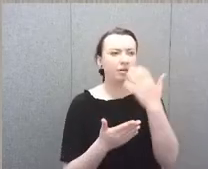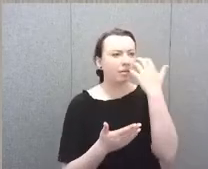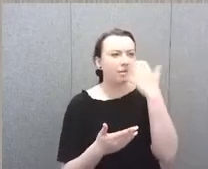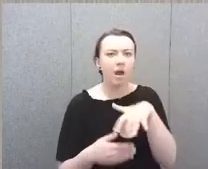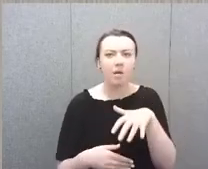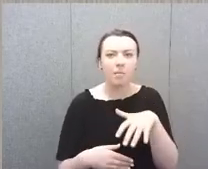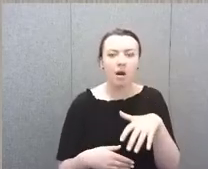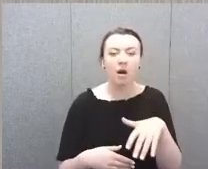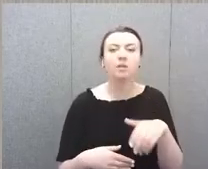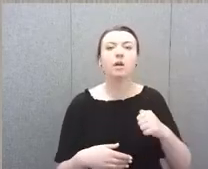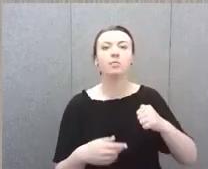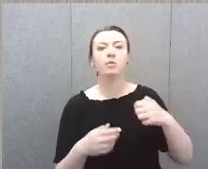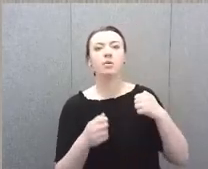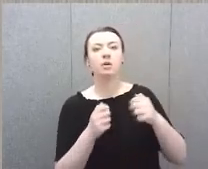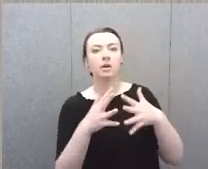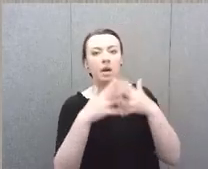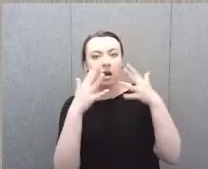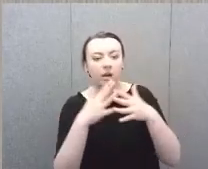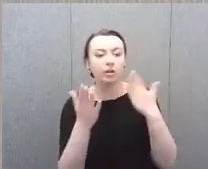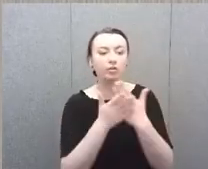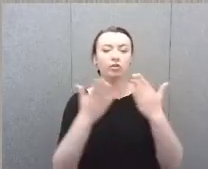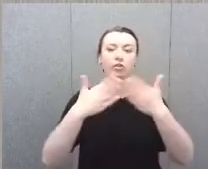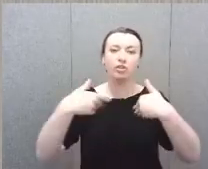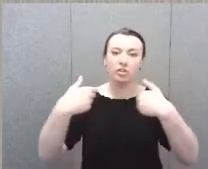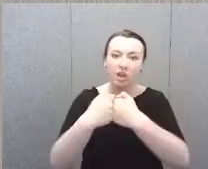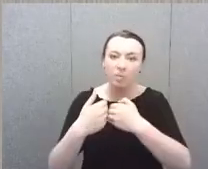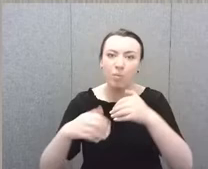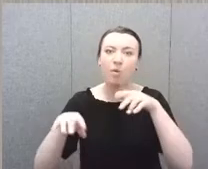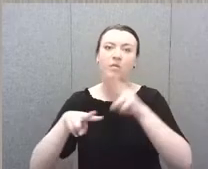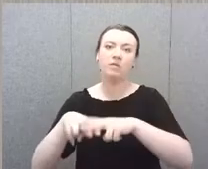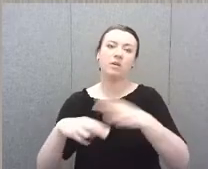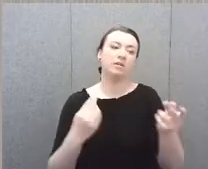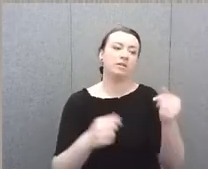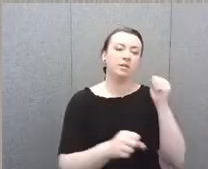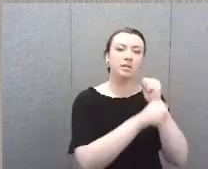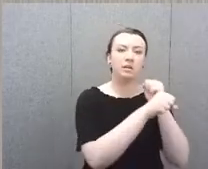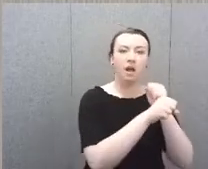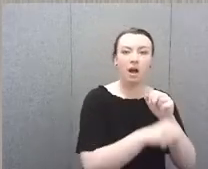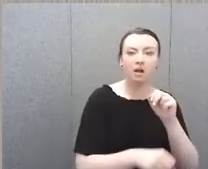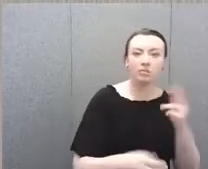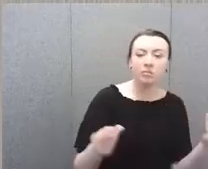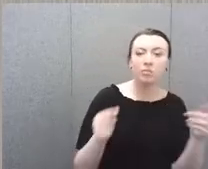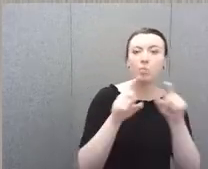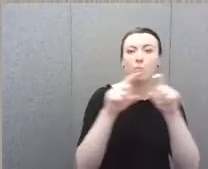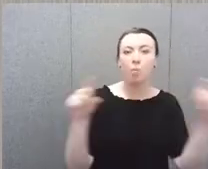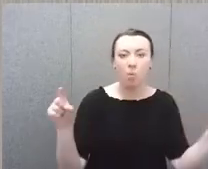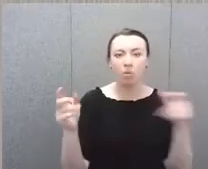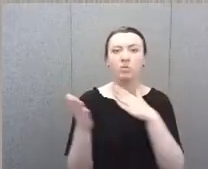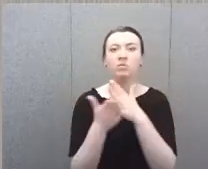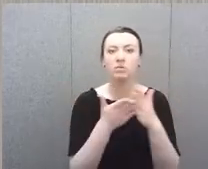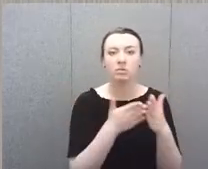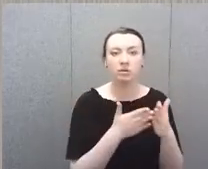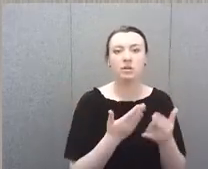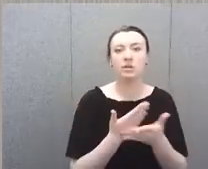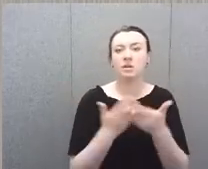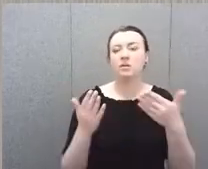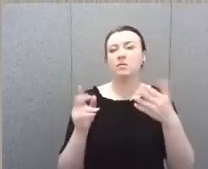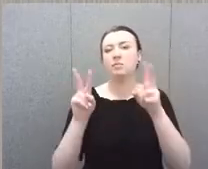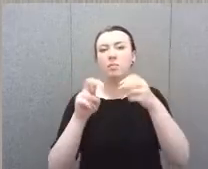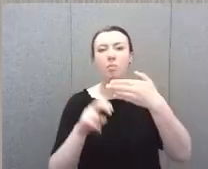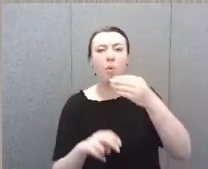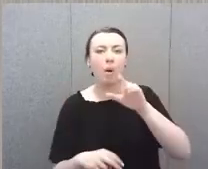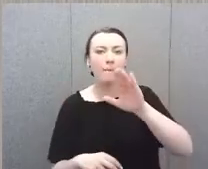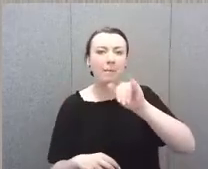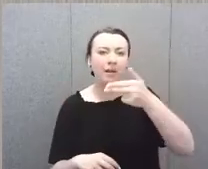Эти невидимые войны все еще происходят и на уровне семьи, работы, школы. Это и